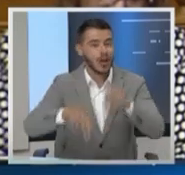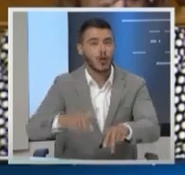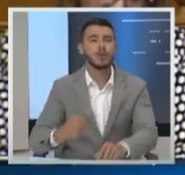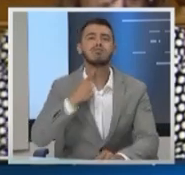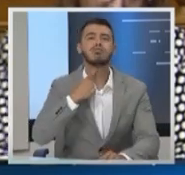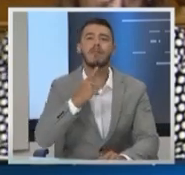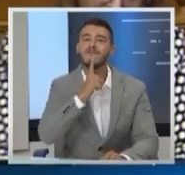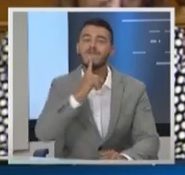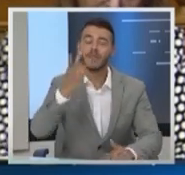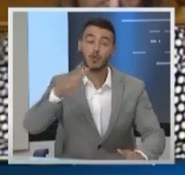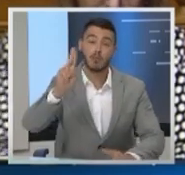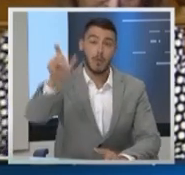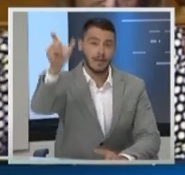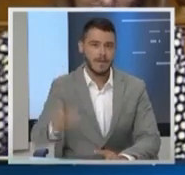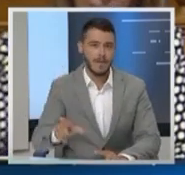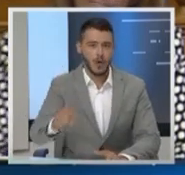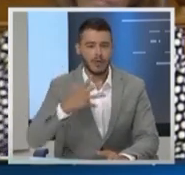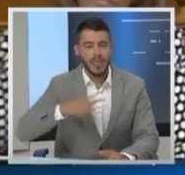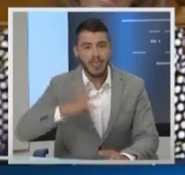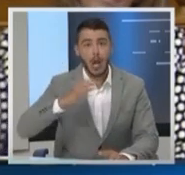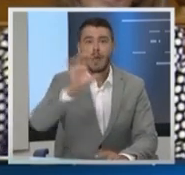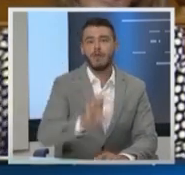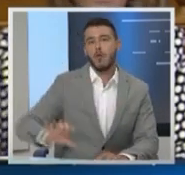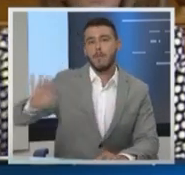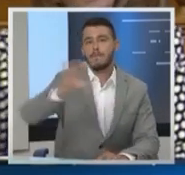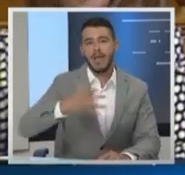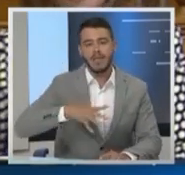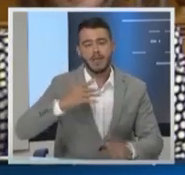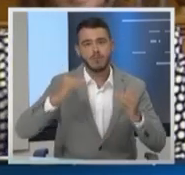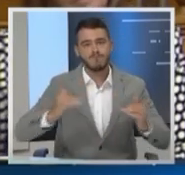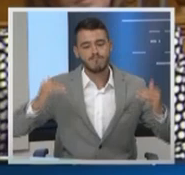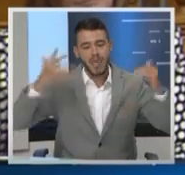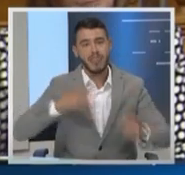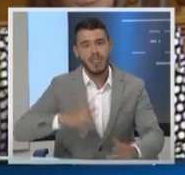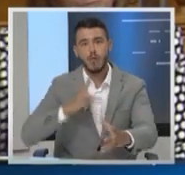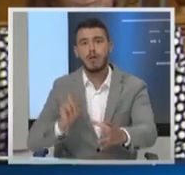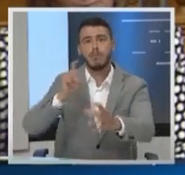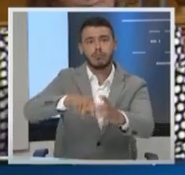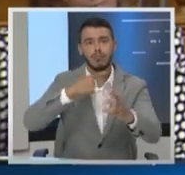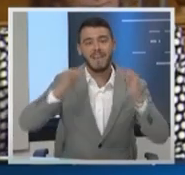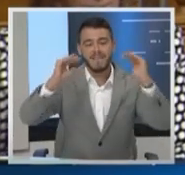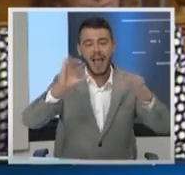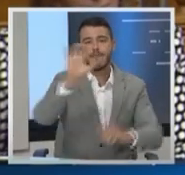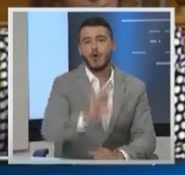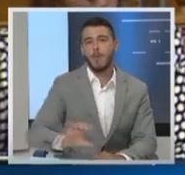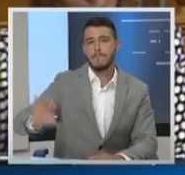Γιατί θέλουμε να είμαστε Ευρώπη, θέλουμε να μένουμε Ευρώπη, αλλά θέλουμε να είμαστε Ευρώπη με